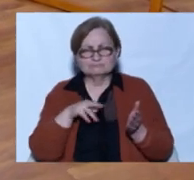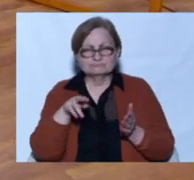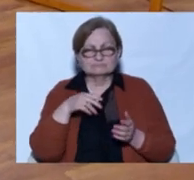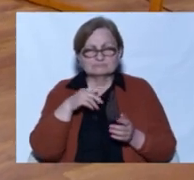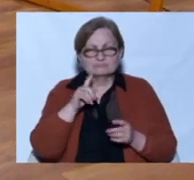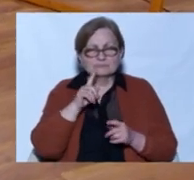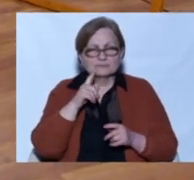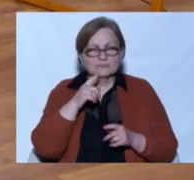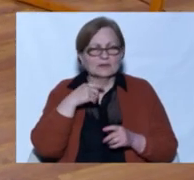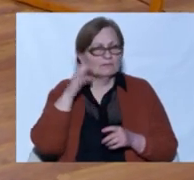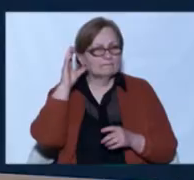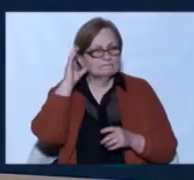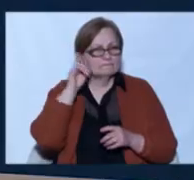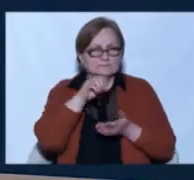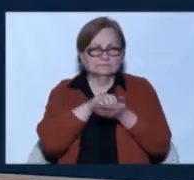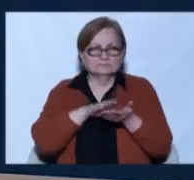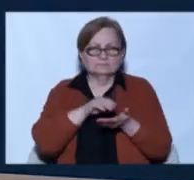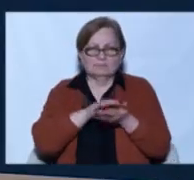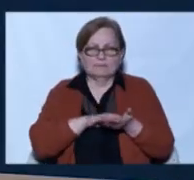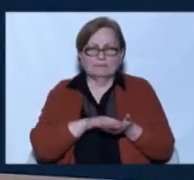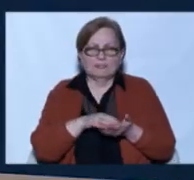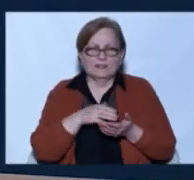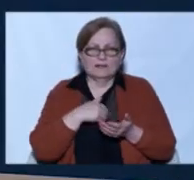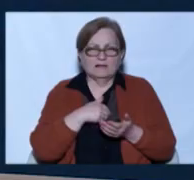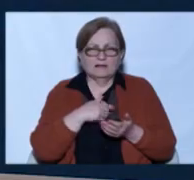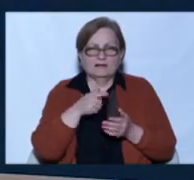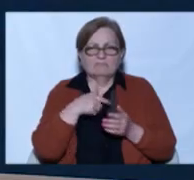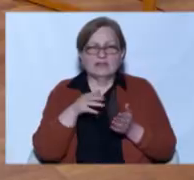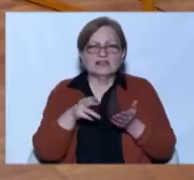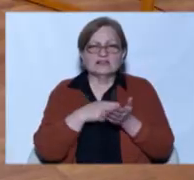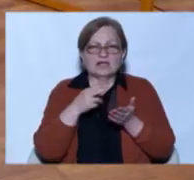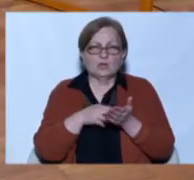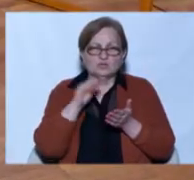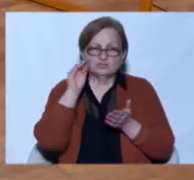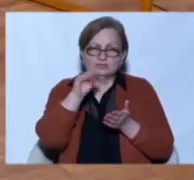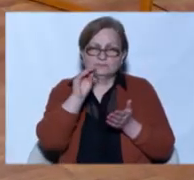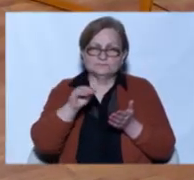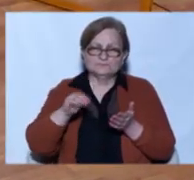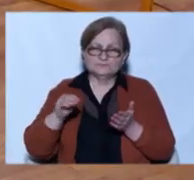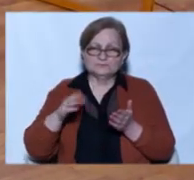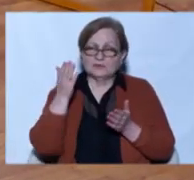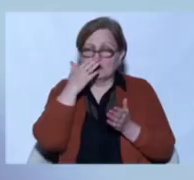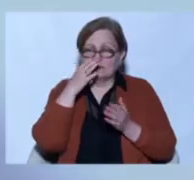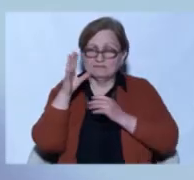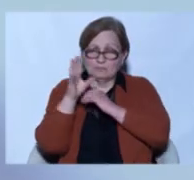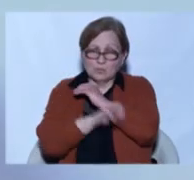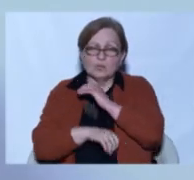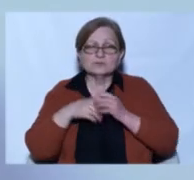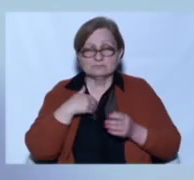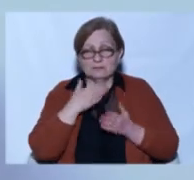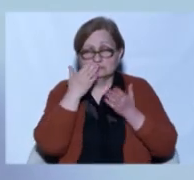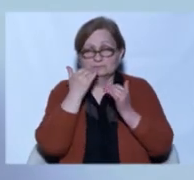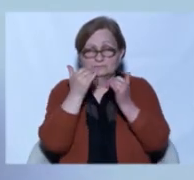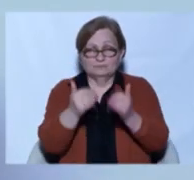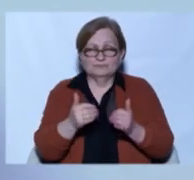მოსმენისას რას ჩავინიშნავდი, სავარაუდოდ აი ამ დღიურში ჩავწერე. გაკვეთილის ბოლოს მე შენ წაგიკითხავ და ნახოთ აბა